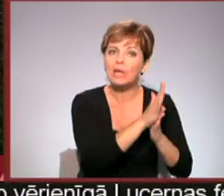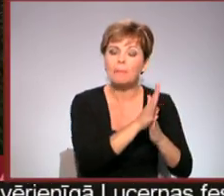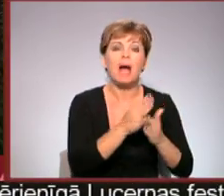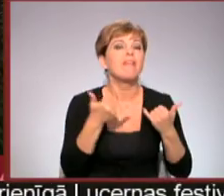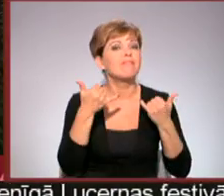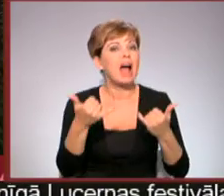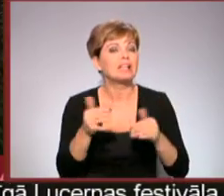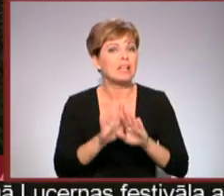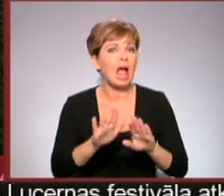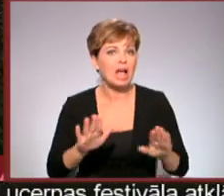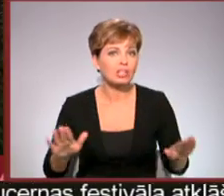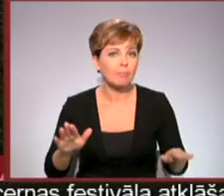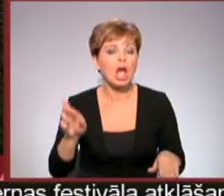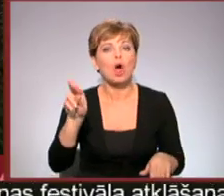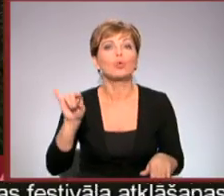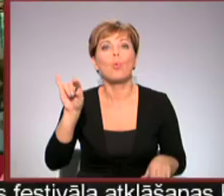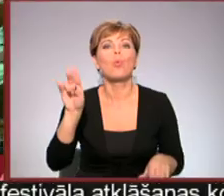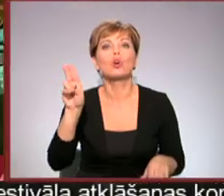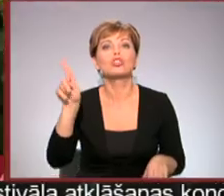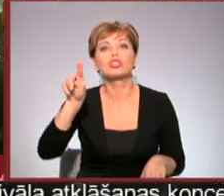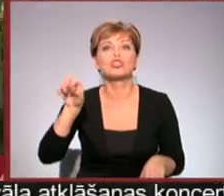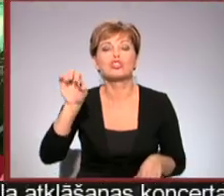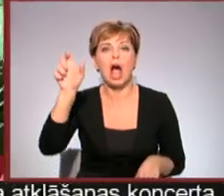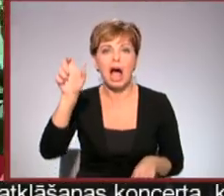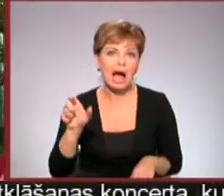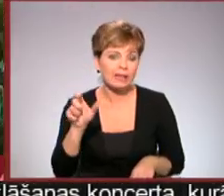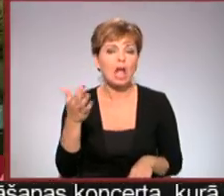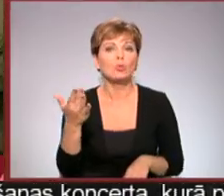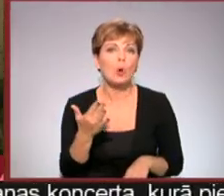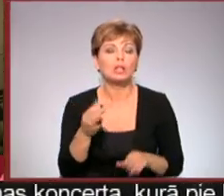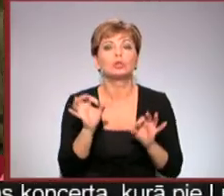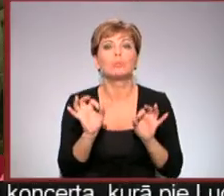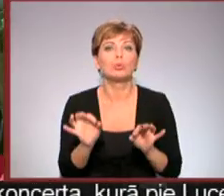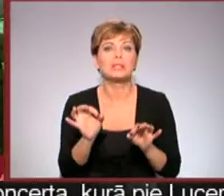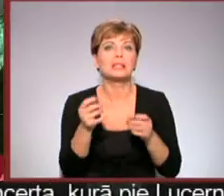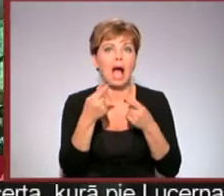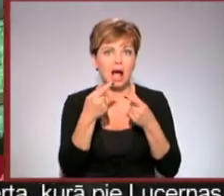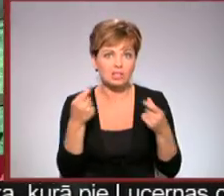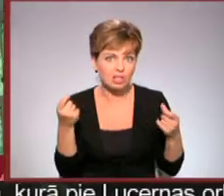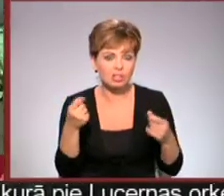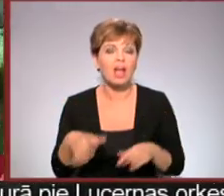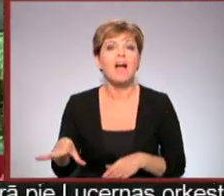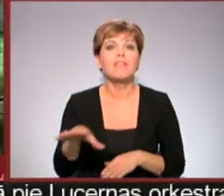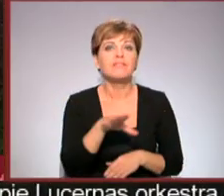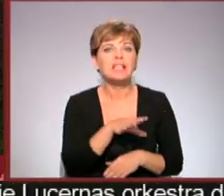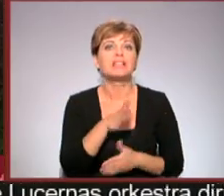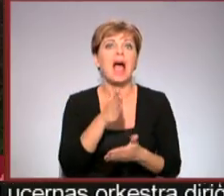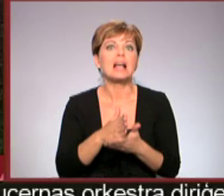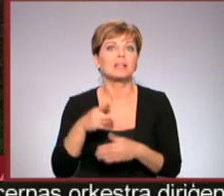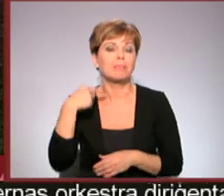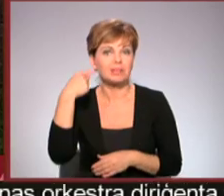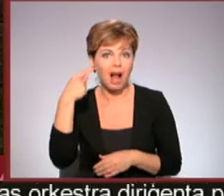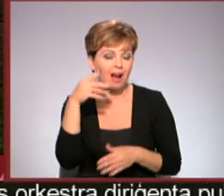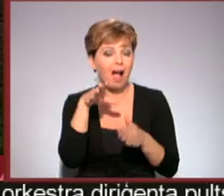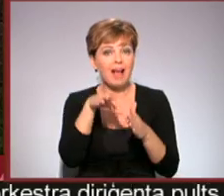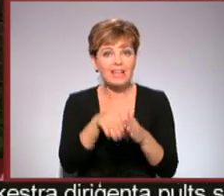ekspozīciju, ainavu arhitekta Ilze Rukšāne ir nonākusi pie kādas būtiskas atziņas. Droši vien mēs visi esam traki, tāpēc, ka mēs iesaistamies